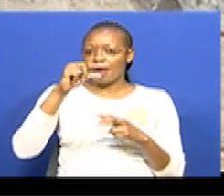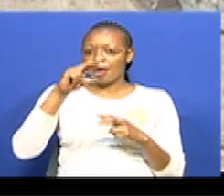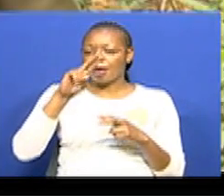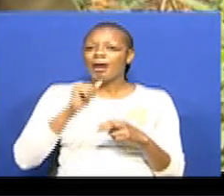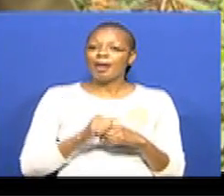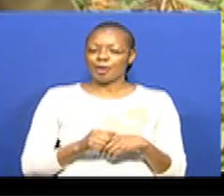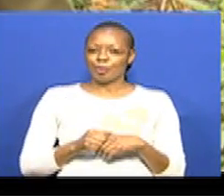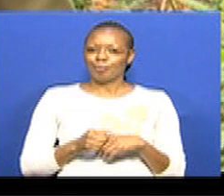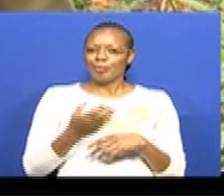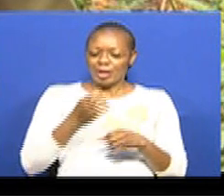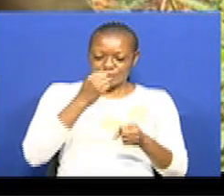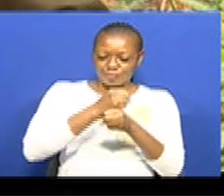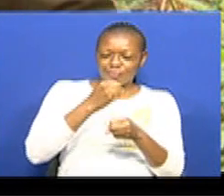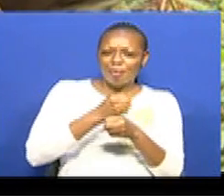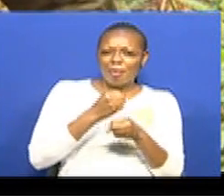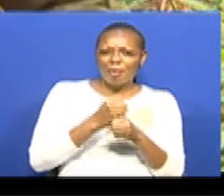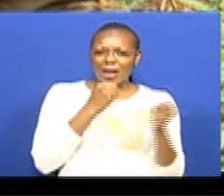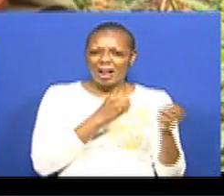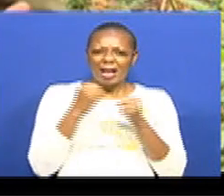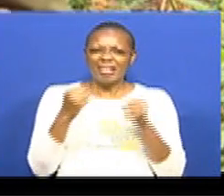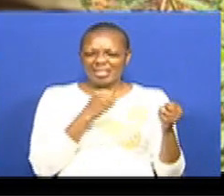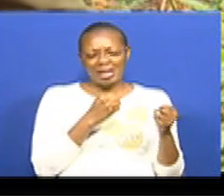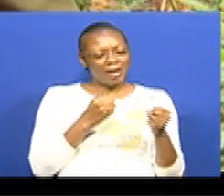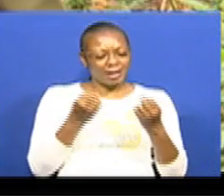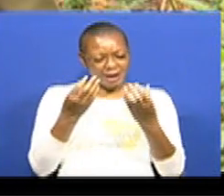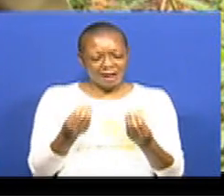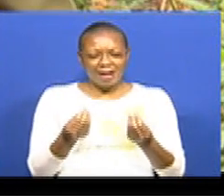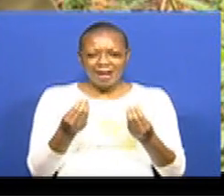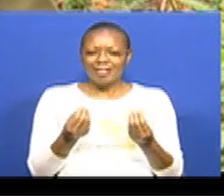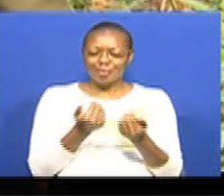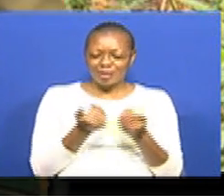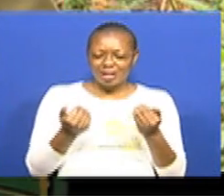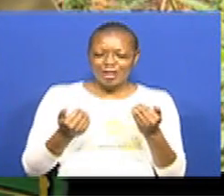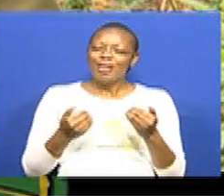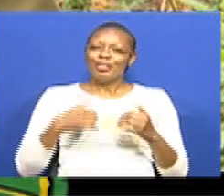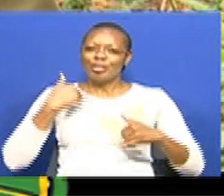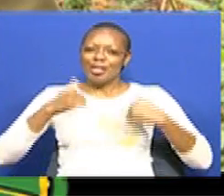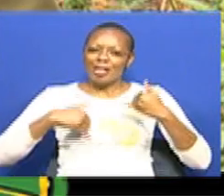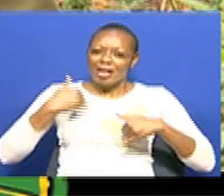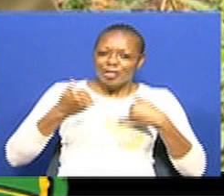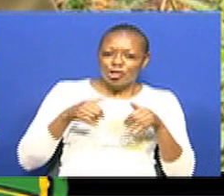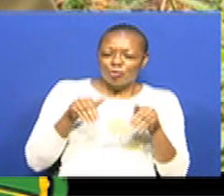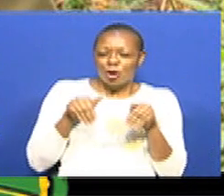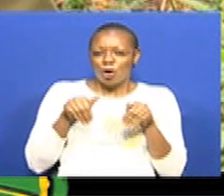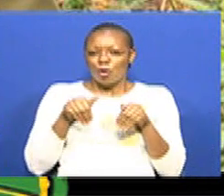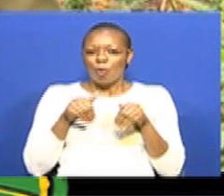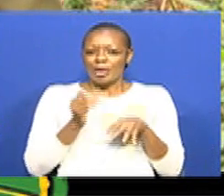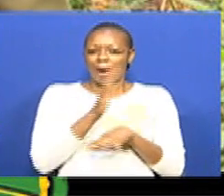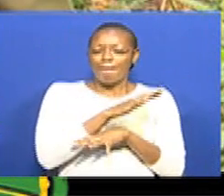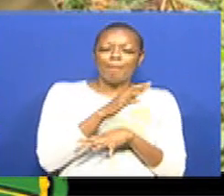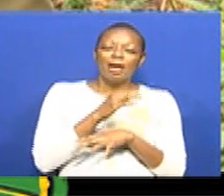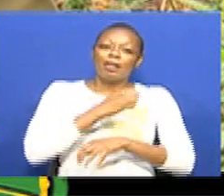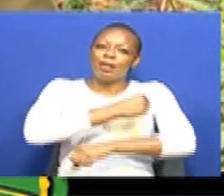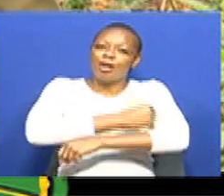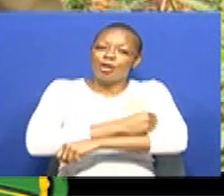idle. Kazi zenyewe si ngumu sana na watoto wanafurahia mpango huu huku wakisubiria wakati wa kurejea